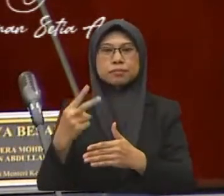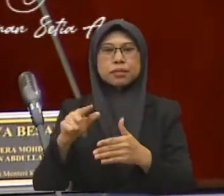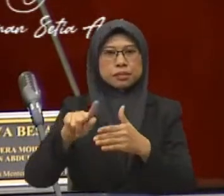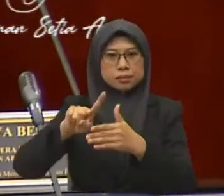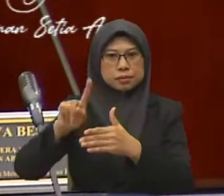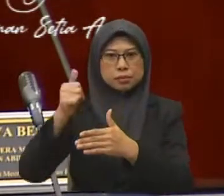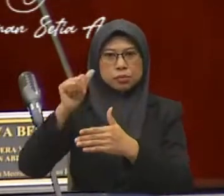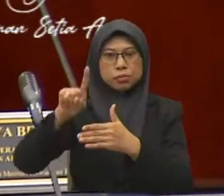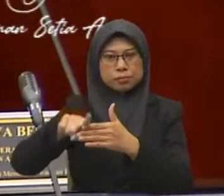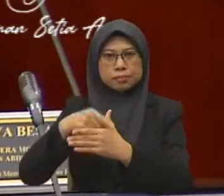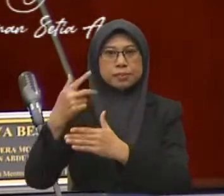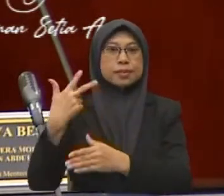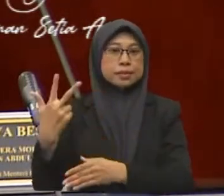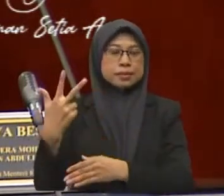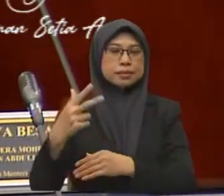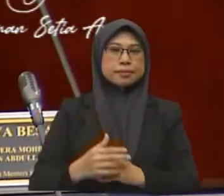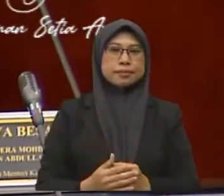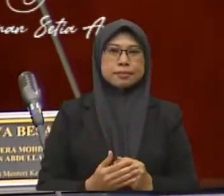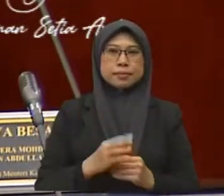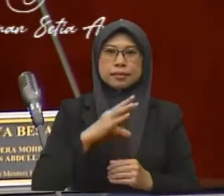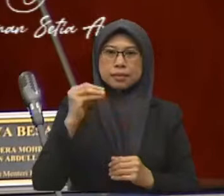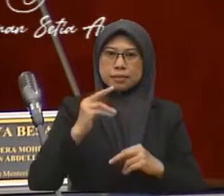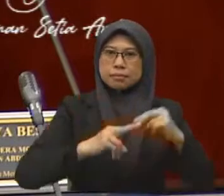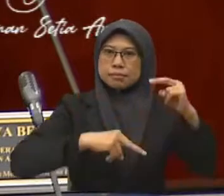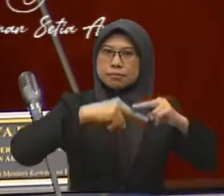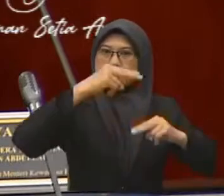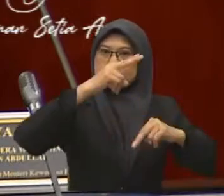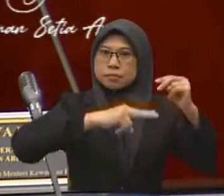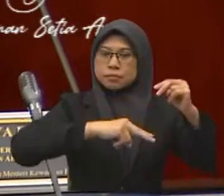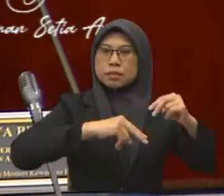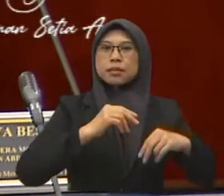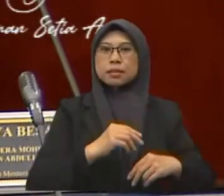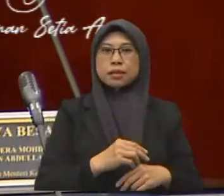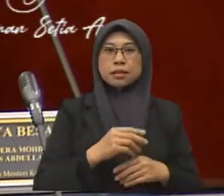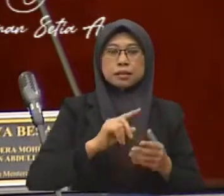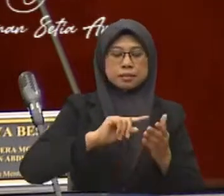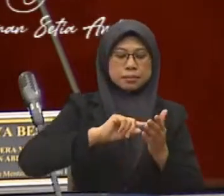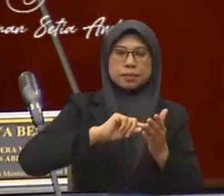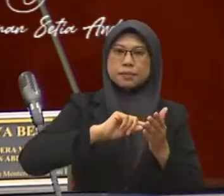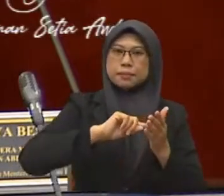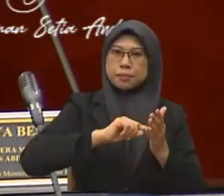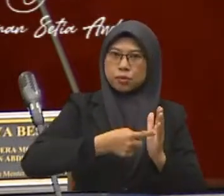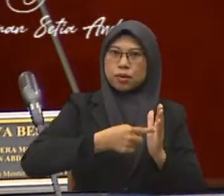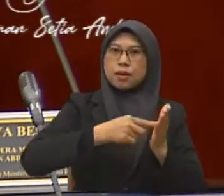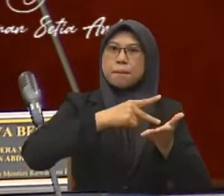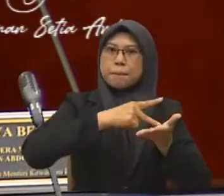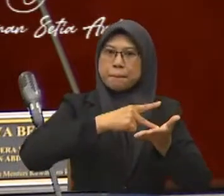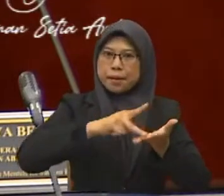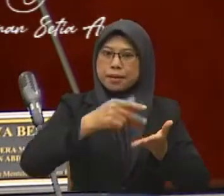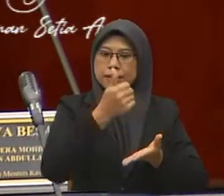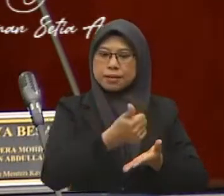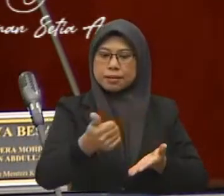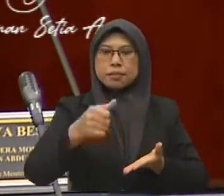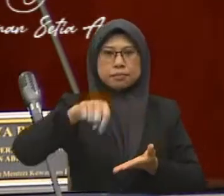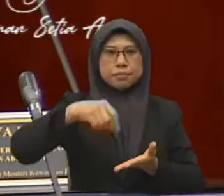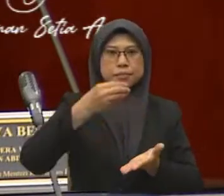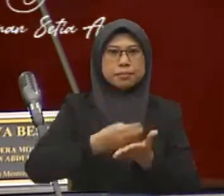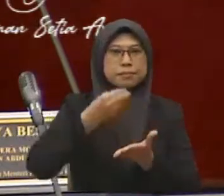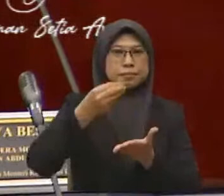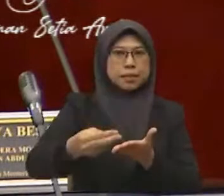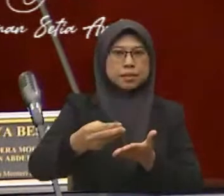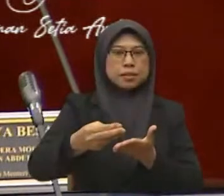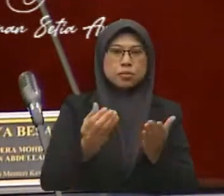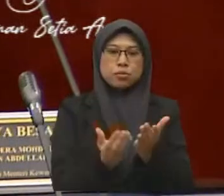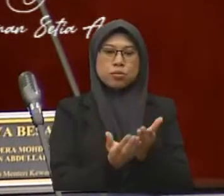Justeru, kemajuan setiap kapal perlu dibayar kerana kerja telah bermula dan peralatan perlu dibeli untuk